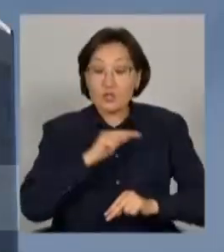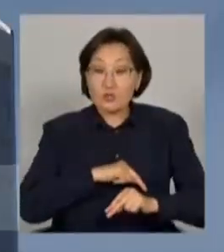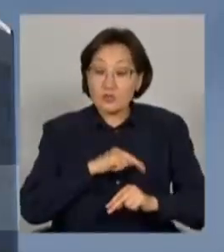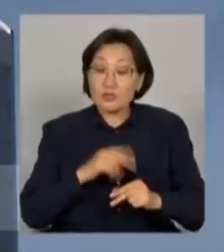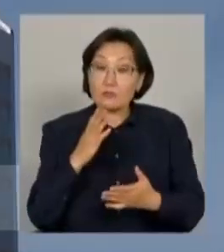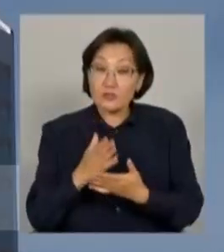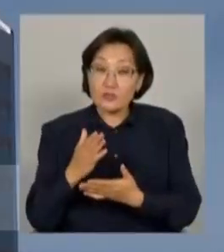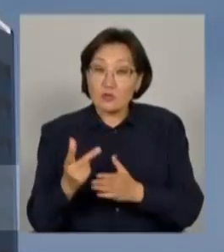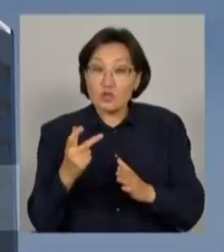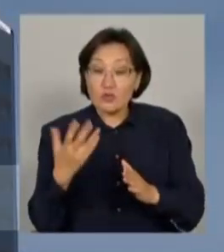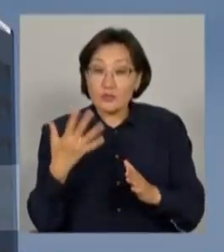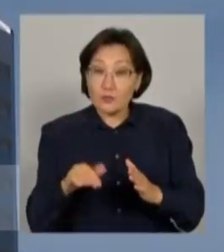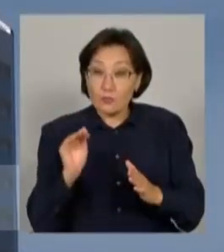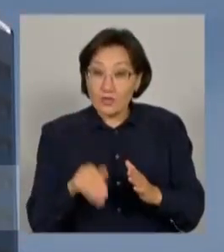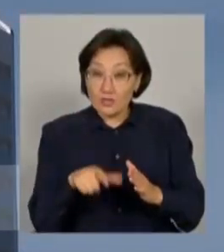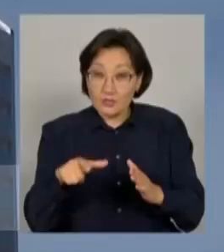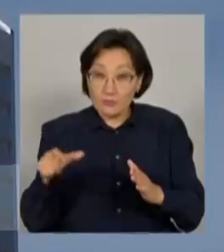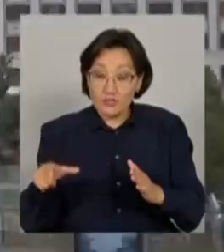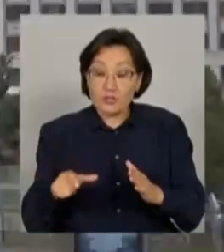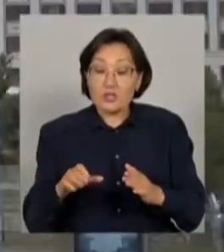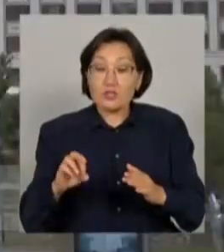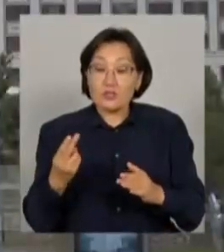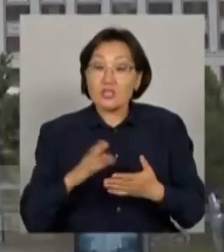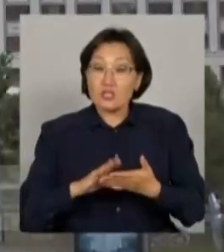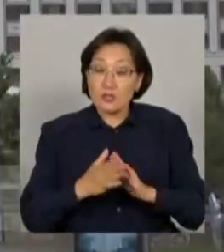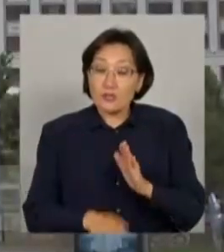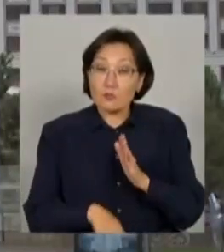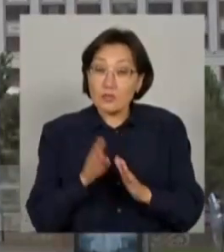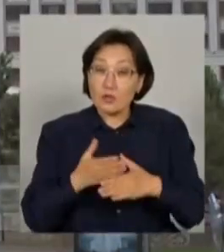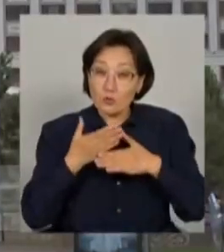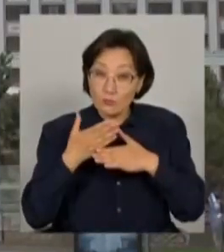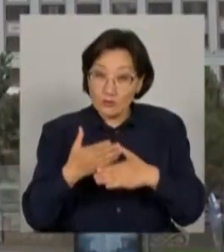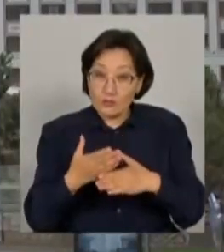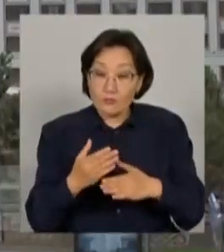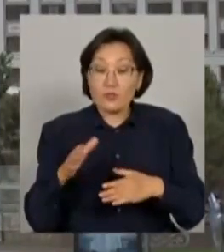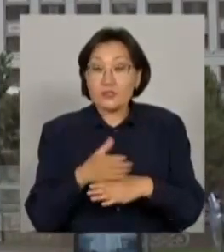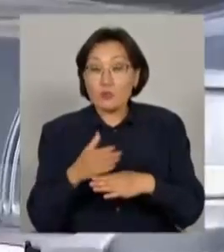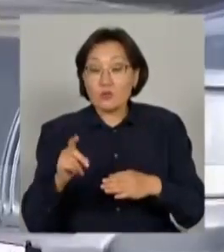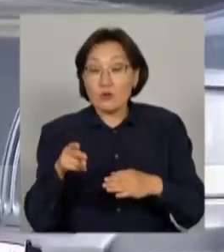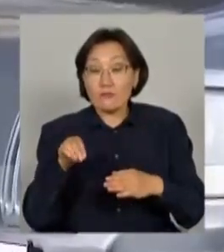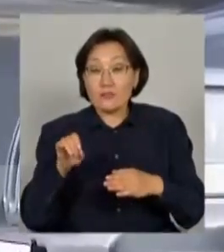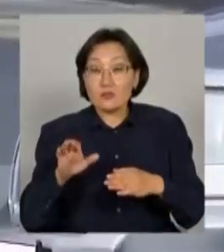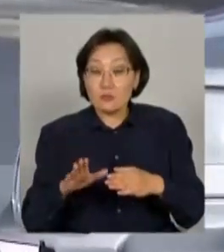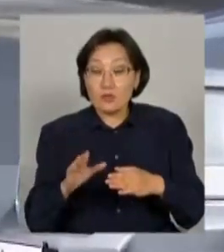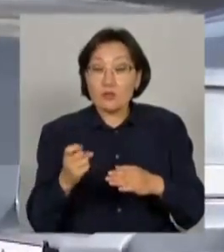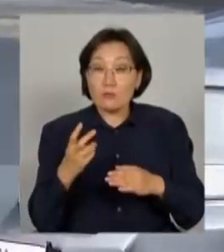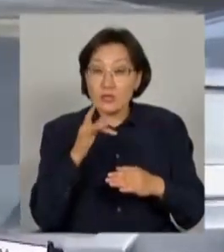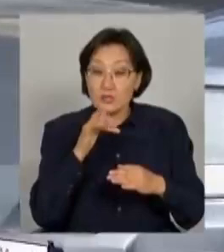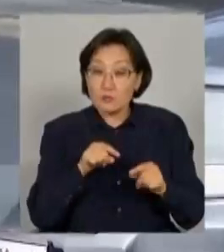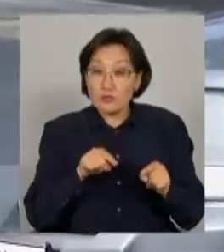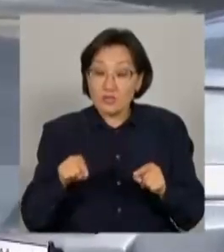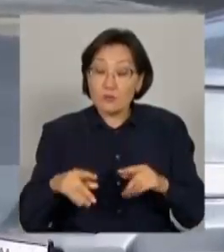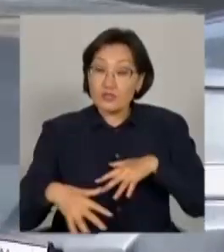саласында еңбек ететін 350 мың азаматтың әл-ауқатын арттыруға септігін тигізеді. Бұдан бөлек Қасым Жомарт Тоқаев біраз уақыттан